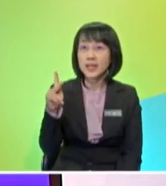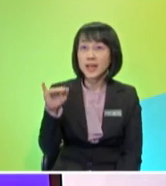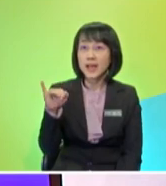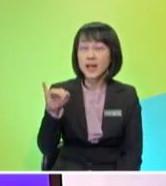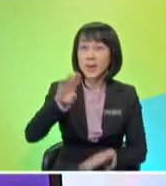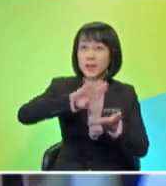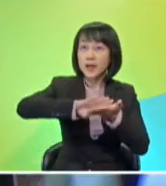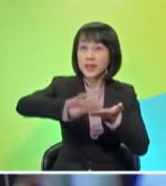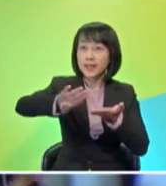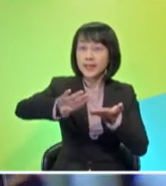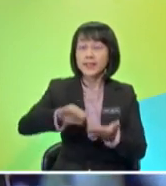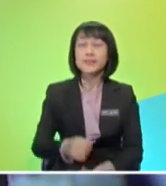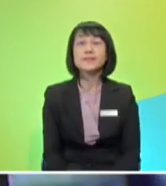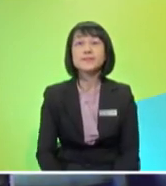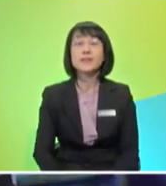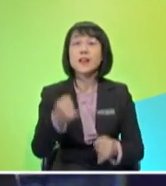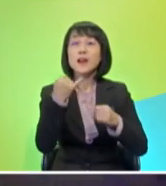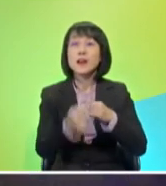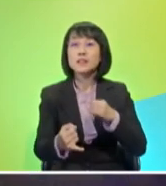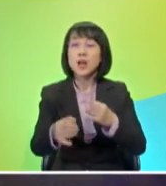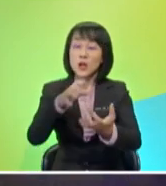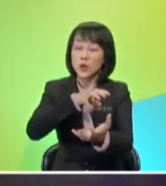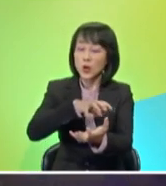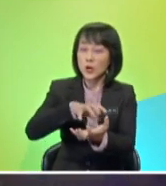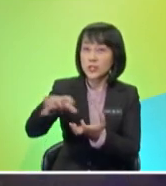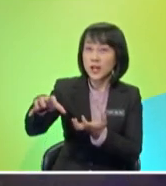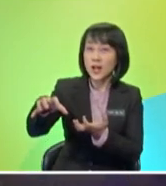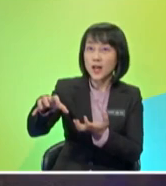Okey. Dan yang terakhir adalah rosak.